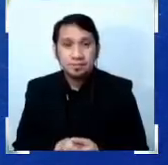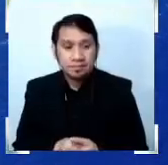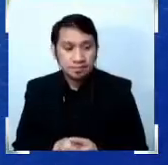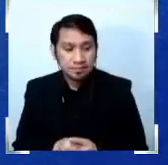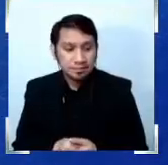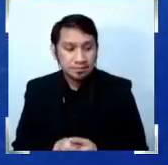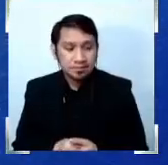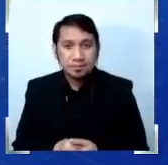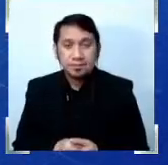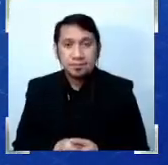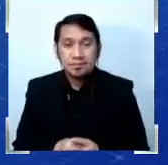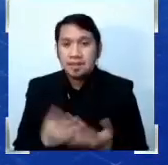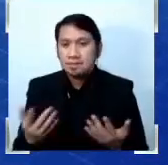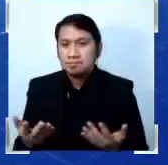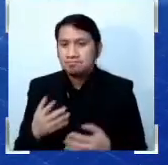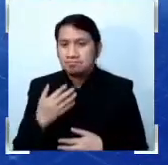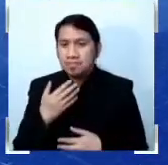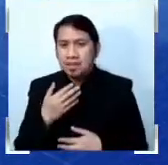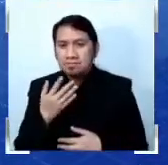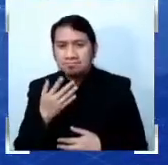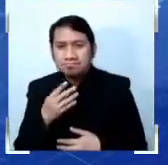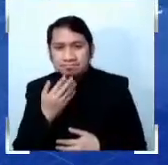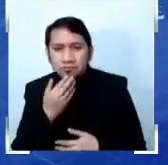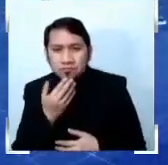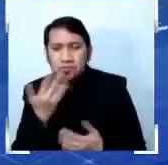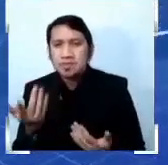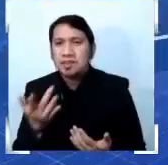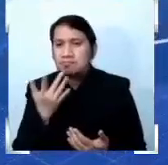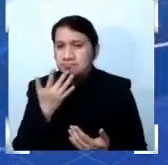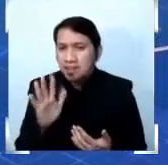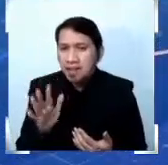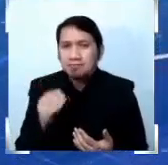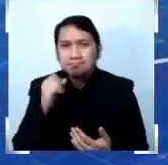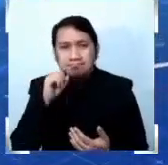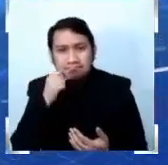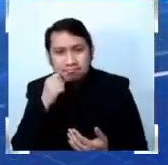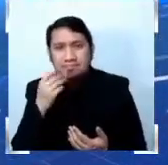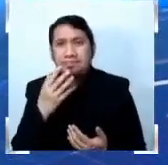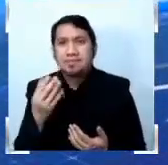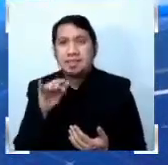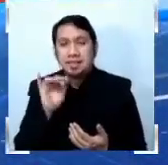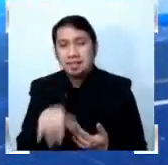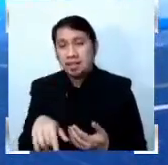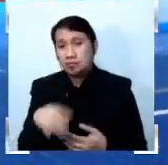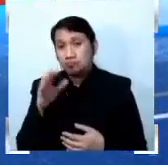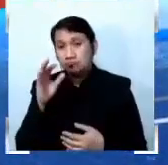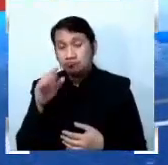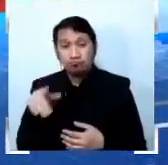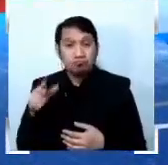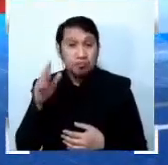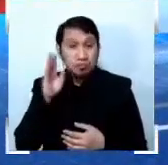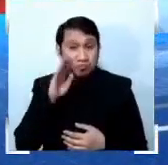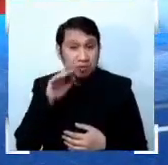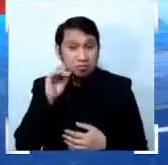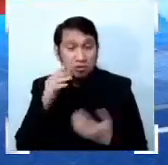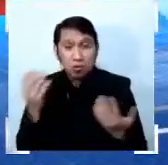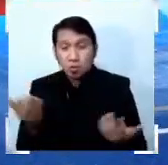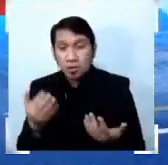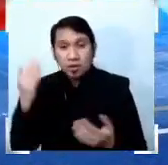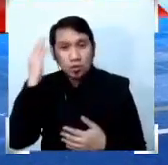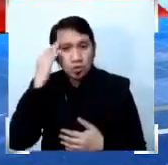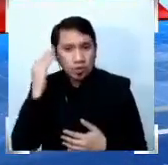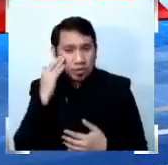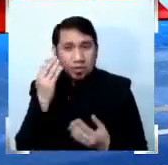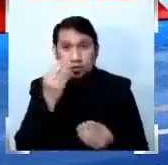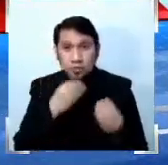tabis-asim na sarap na may sipa at anghang. Ganitong twist ang ginawa ng magkapatid na Pinoy sa isang pamosong Korean dish. Ang